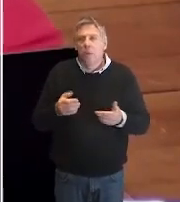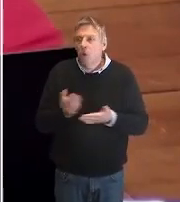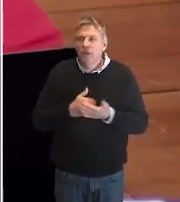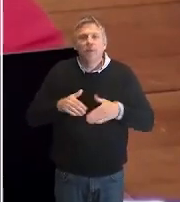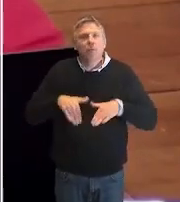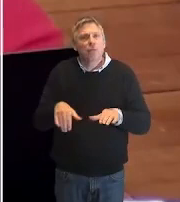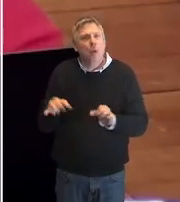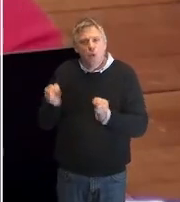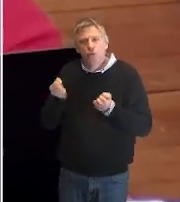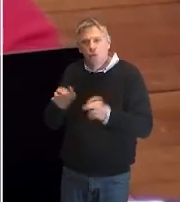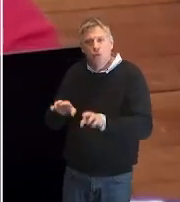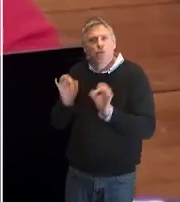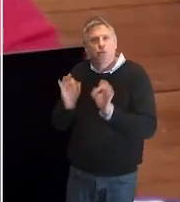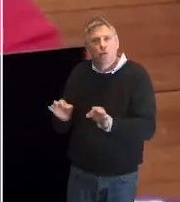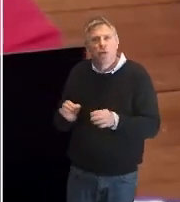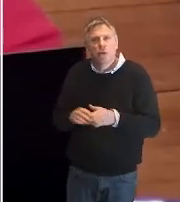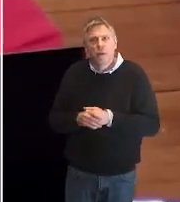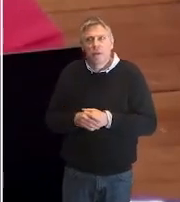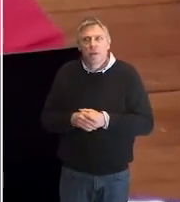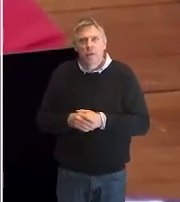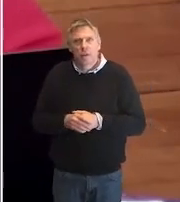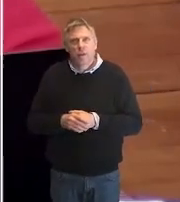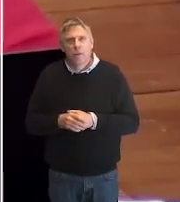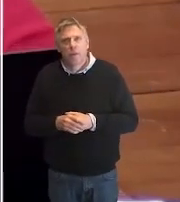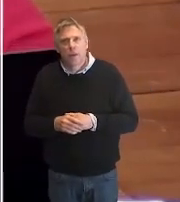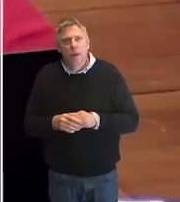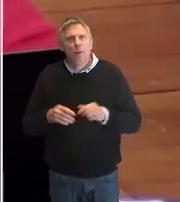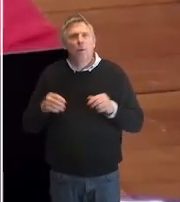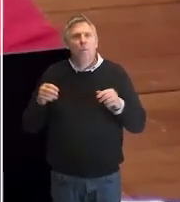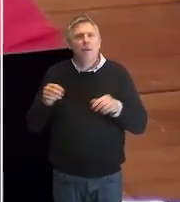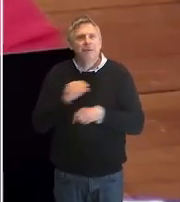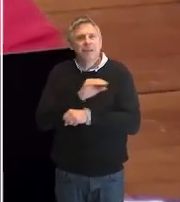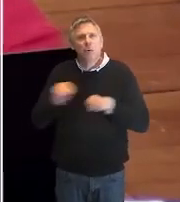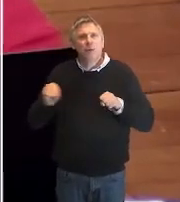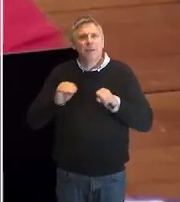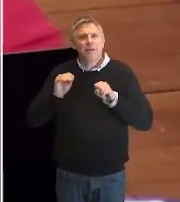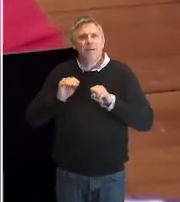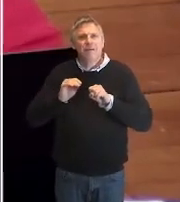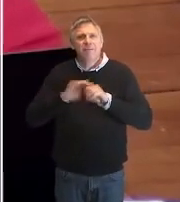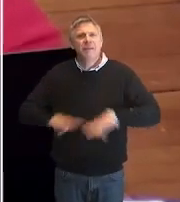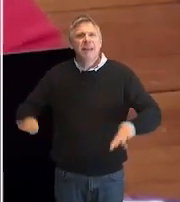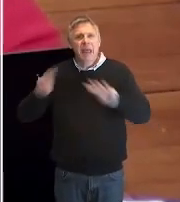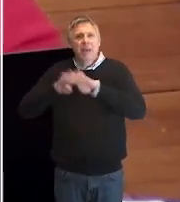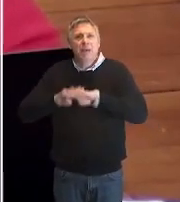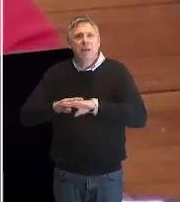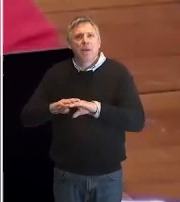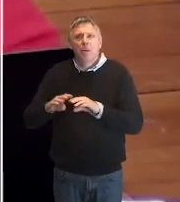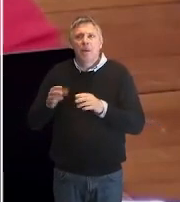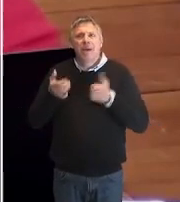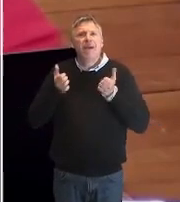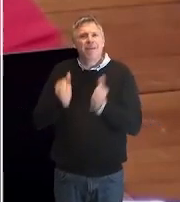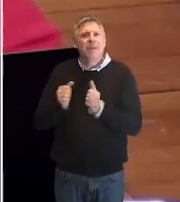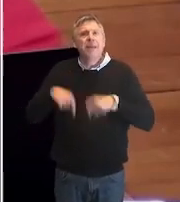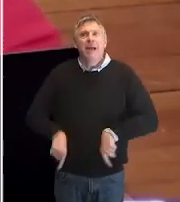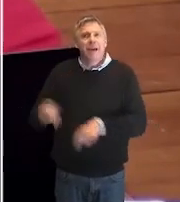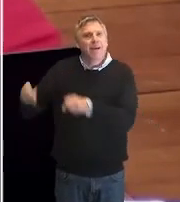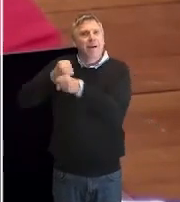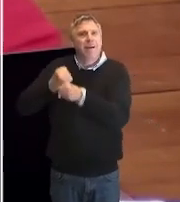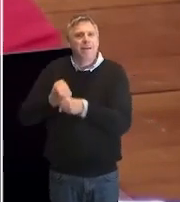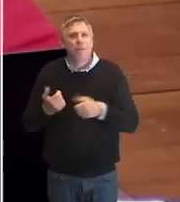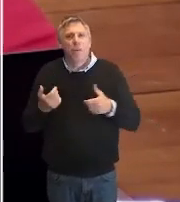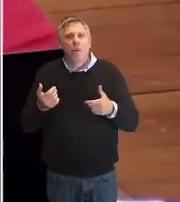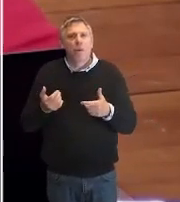fais référence au filet de sécurité, ce dispositif qui a été mis en place par l'État pour permettre d'absorber la